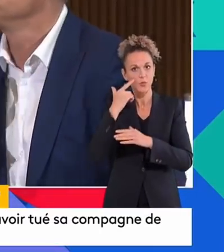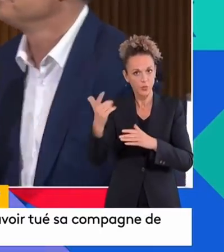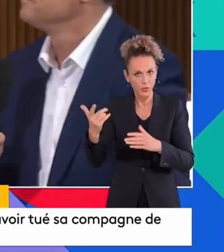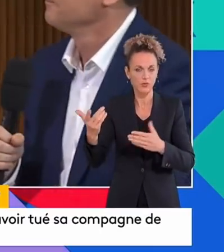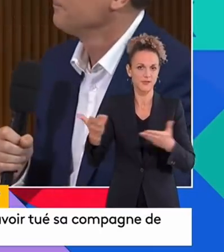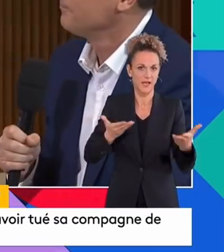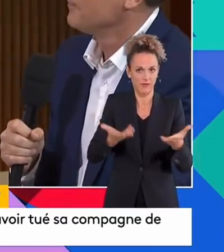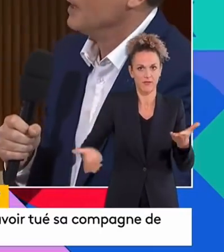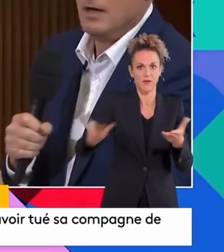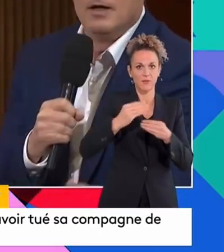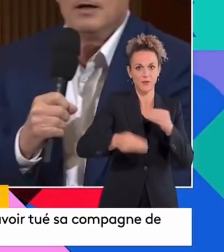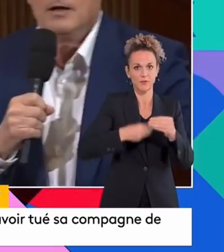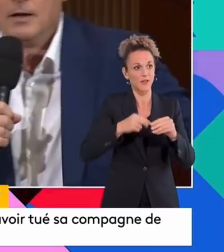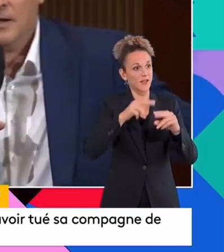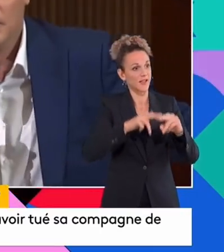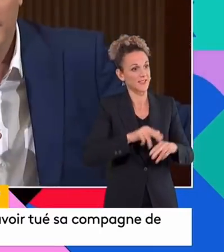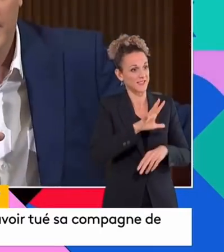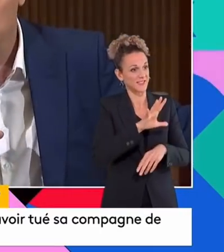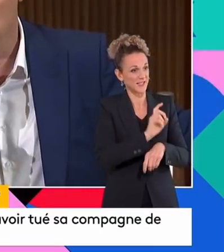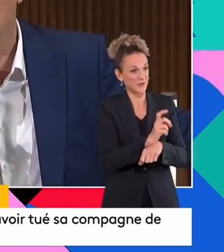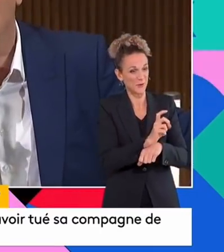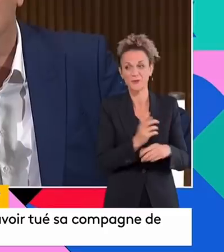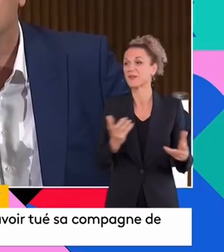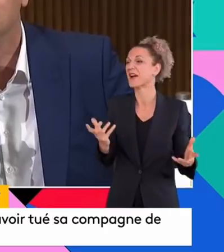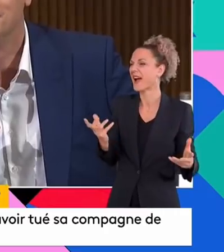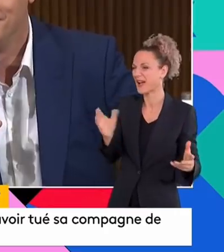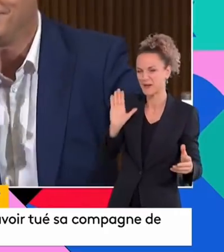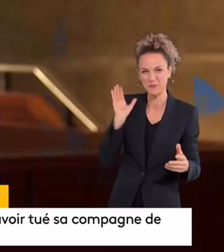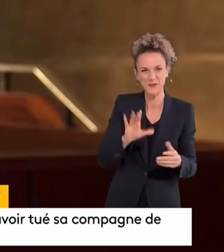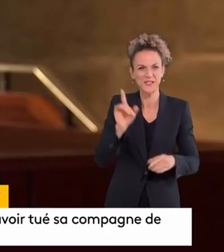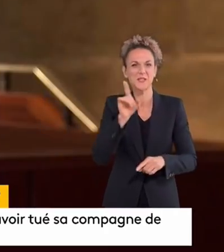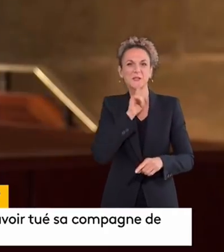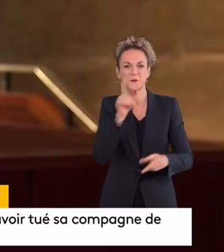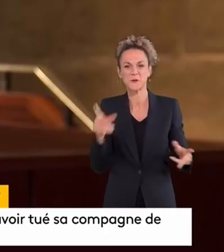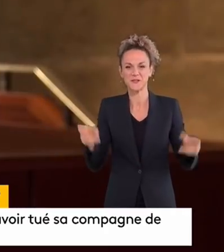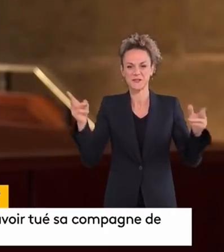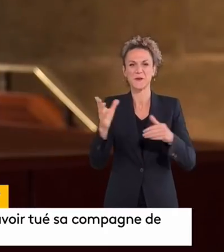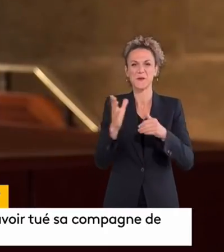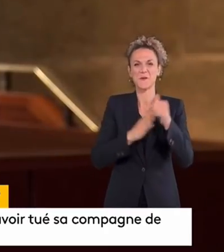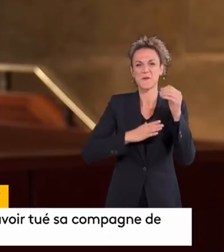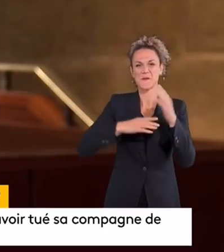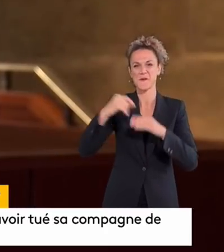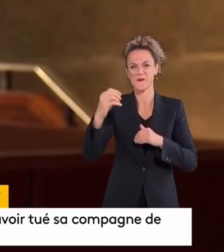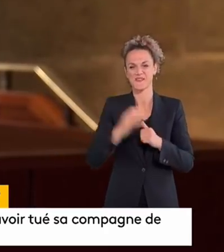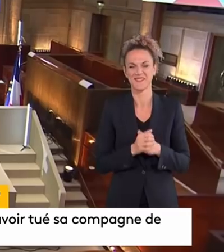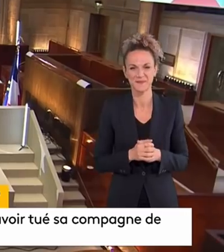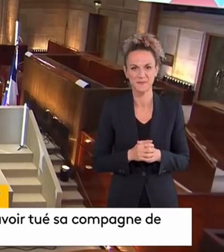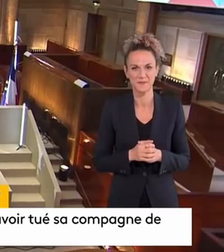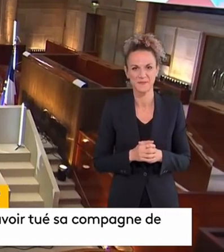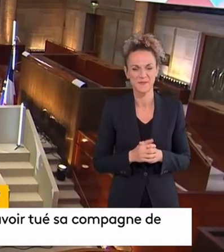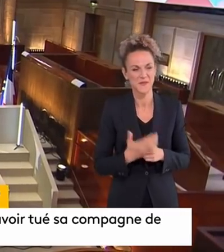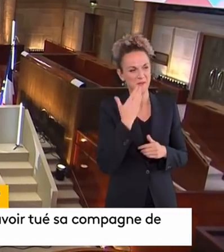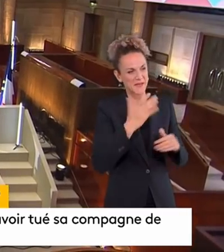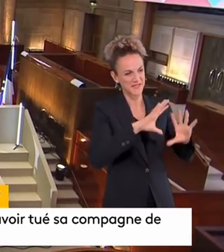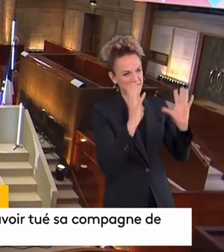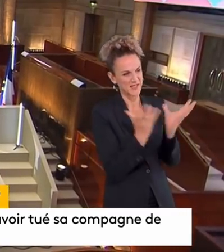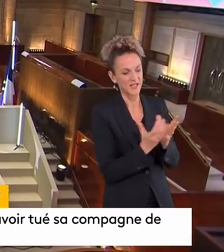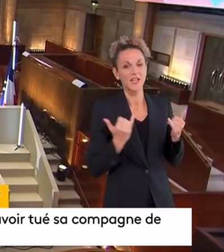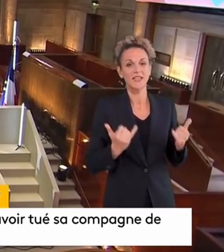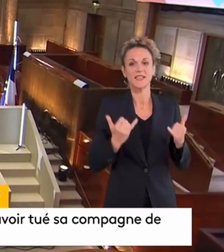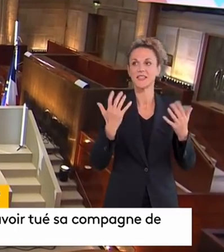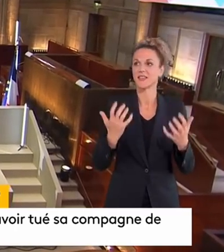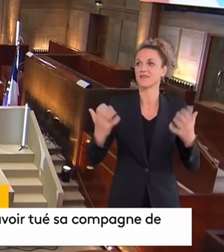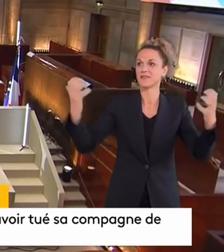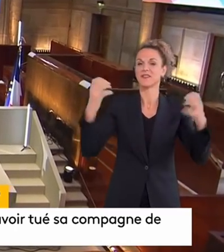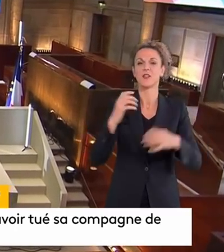Il vous reste 5 secondes. Bon. C'est les jours heureux. Merci Fabien Roussel. On est ici dans un hémicycle qui compte en temps